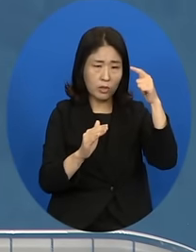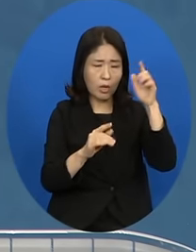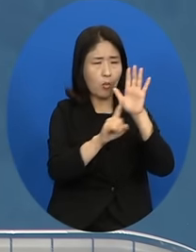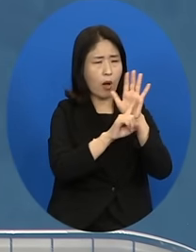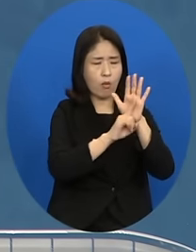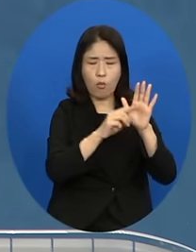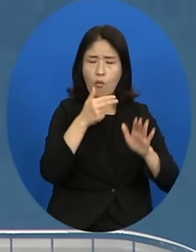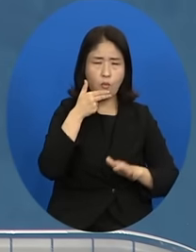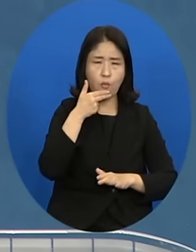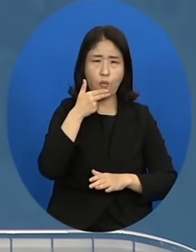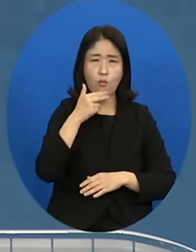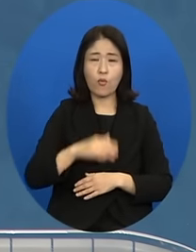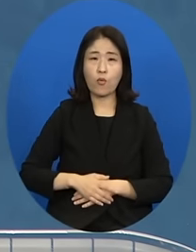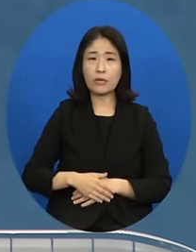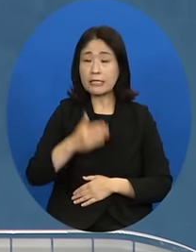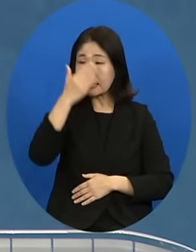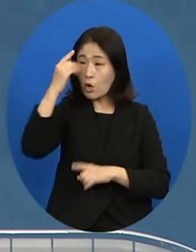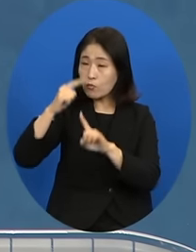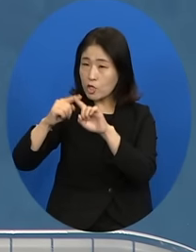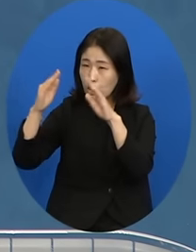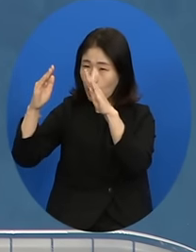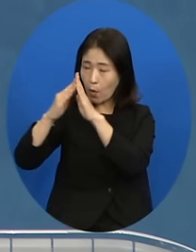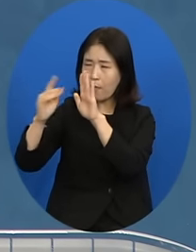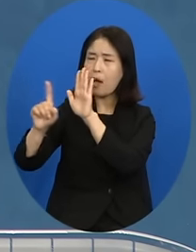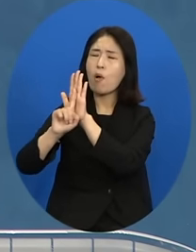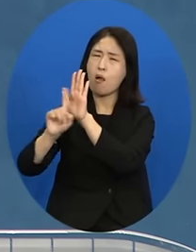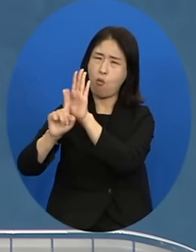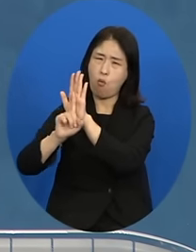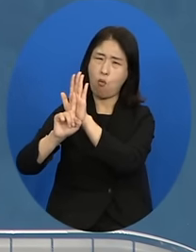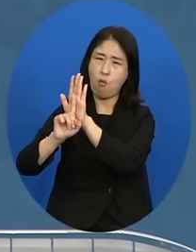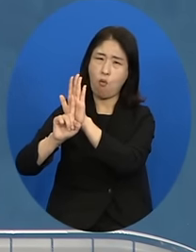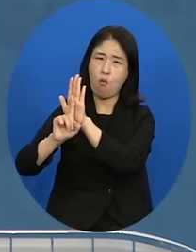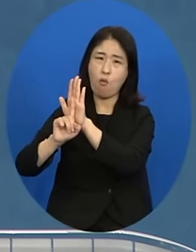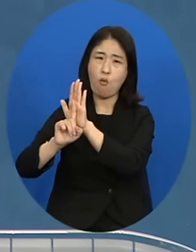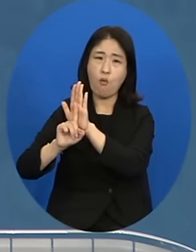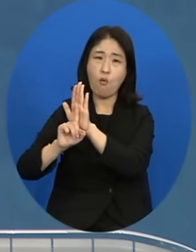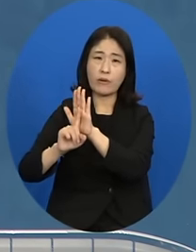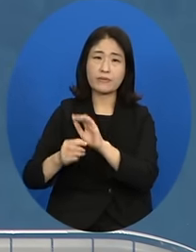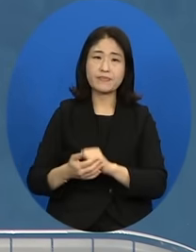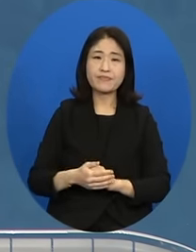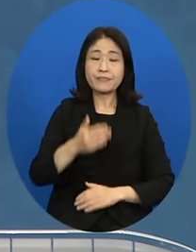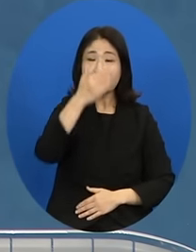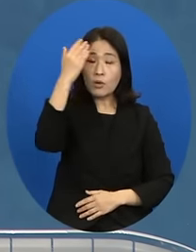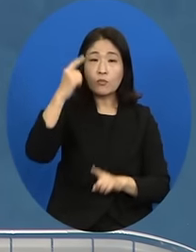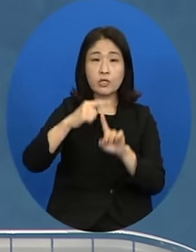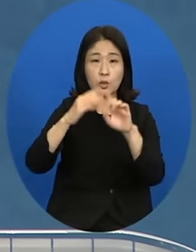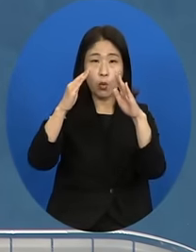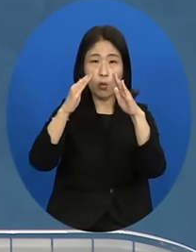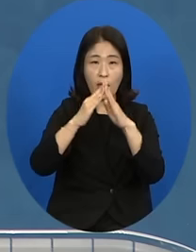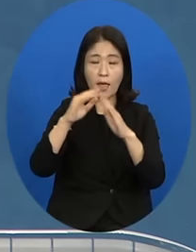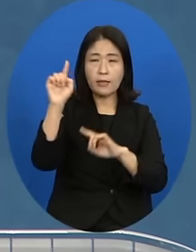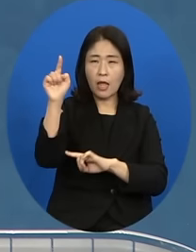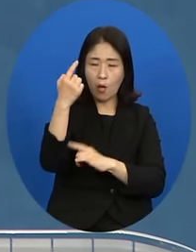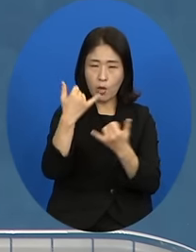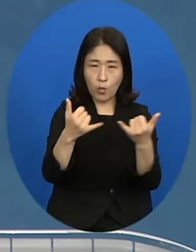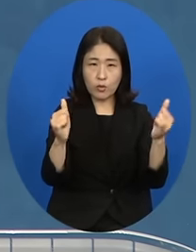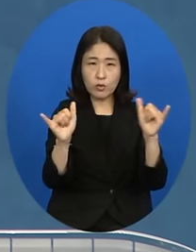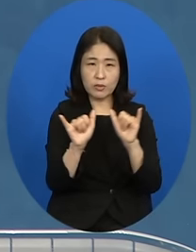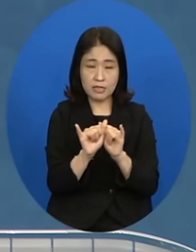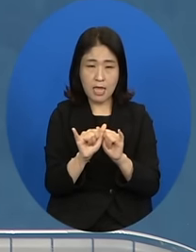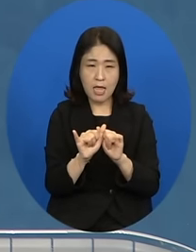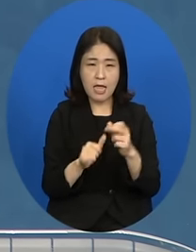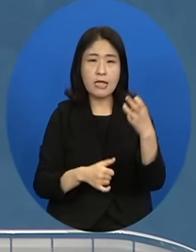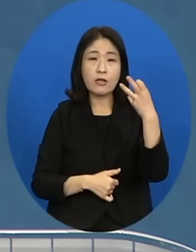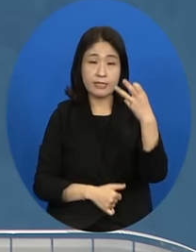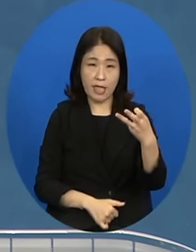교회 멤버로만 교회 개척 멤버를 모집을 했습니다. 그래서 젊은이 교회와 다윗 공동체 13명이